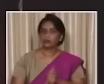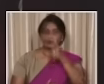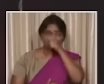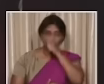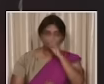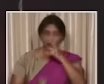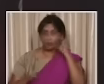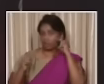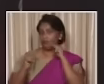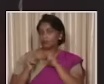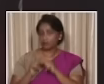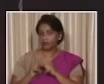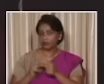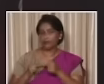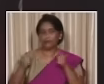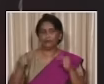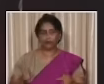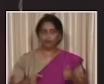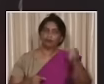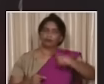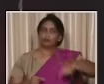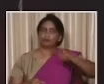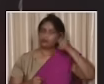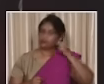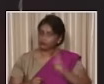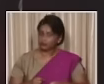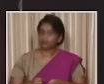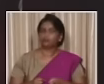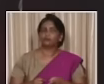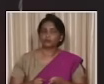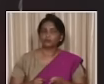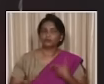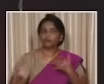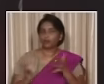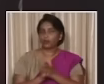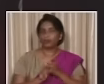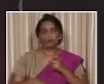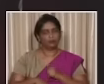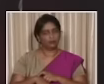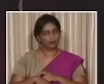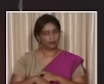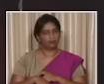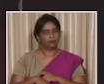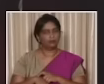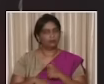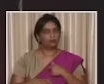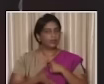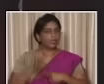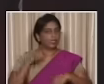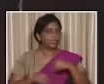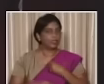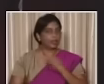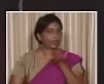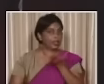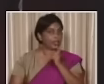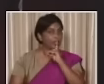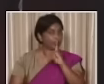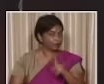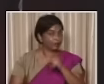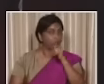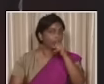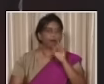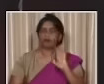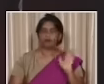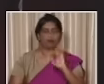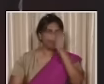හොරකමට එරෙහිව ඒකමතිකව එකතුණු අවස්ථාව. මම ඡන්දයක් ඉල්ලපු අවස්ථාවේ ඔබතුමා කිව්වා